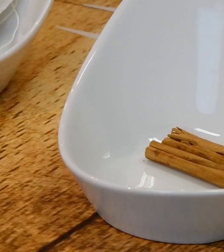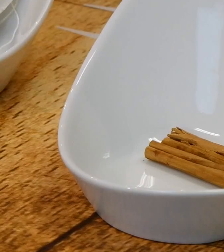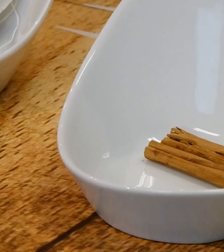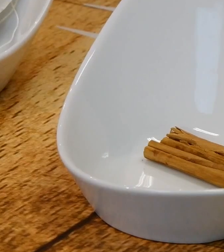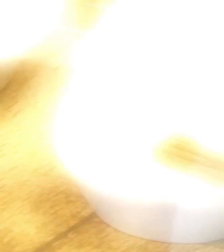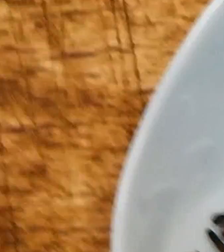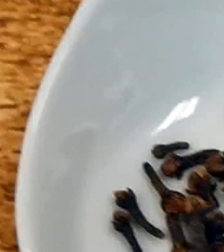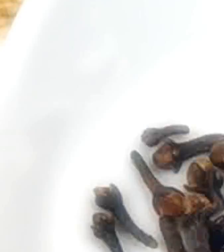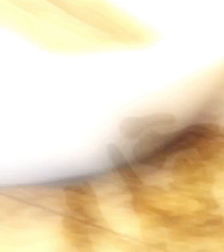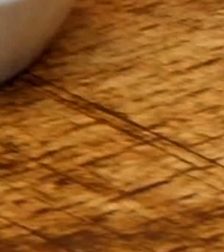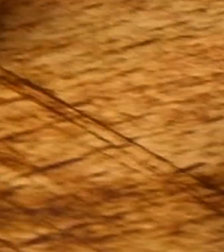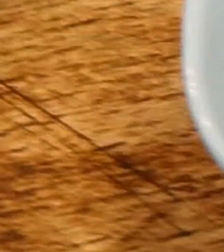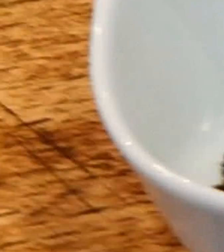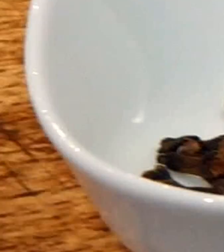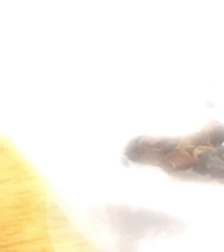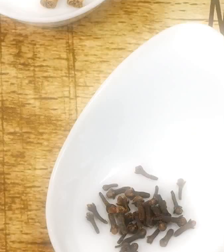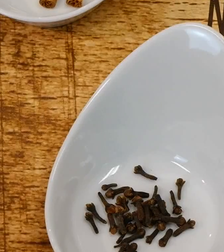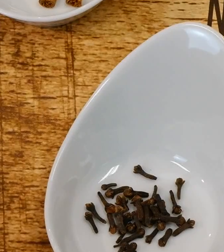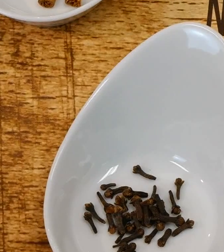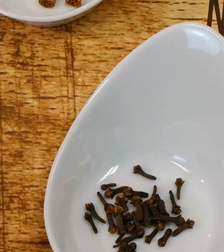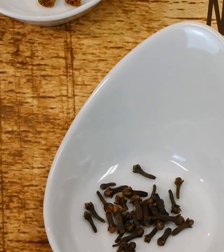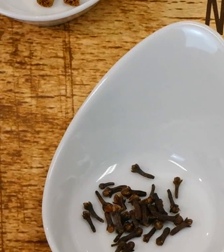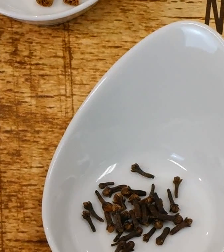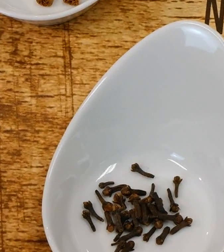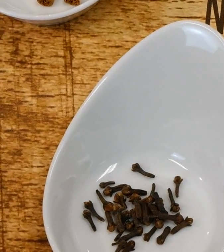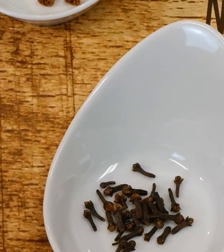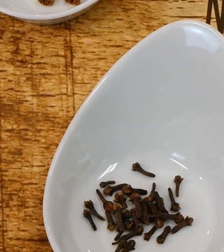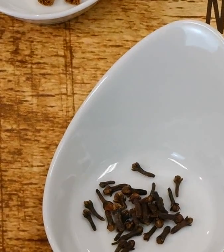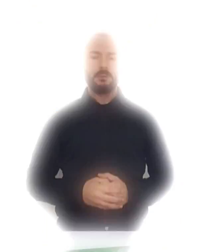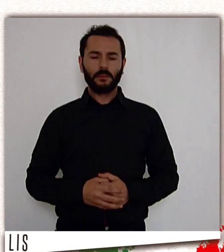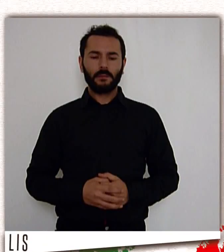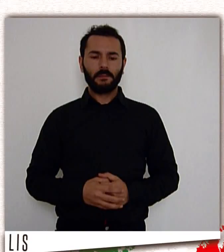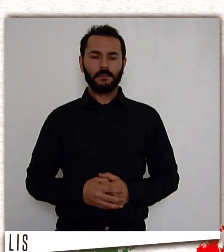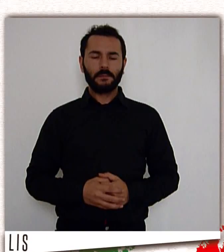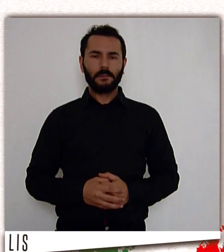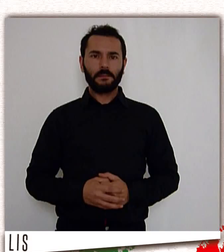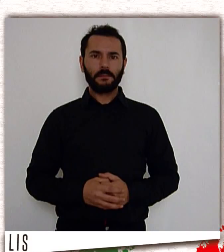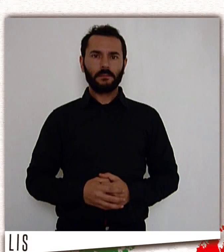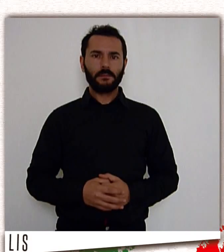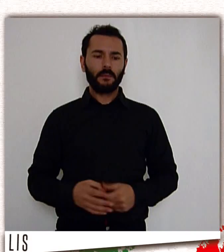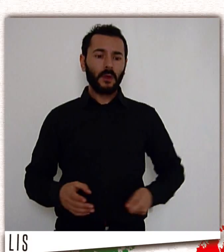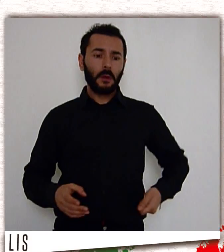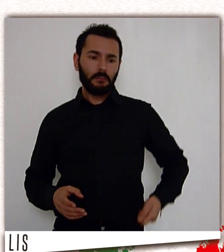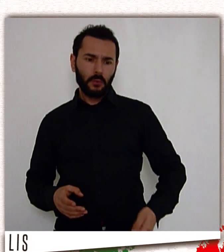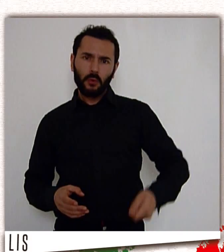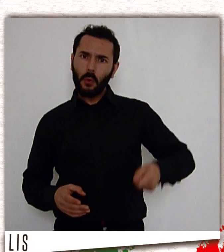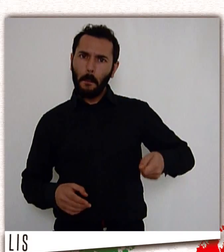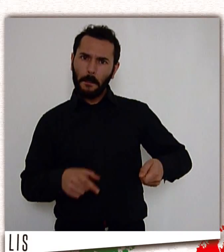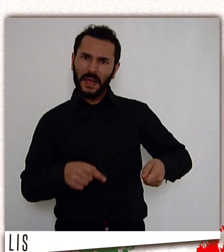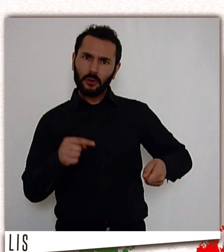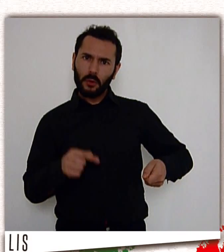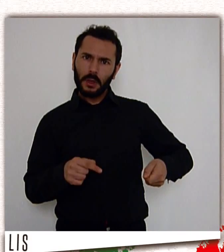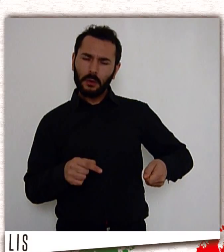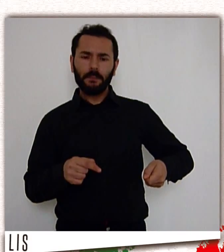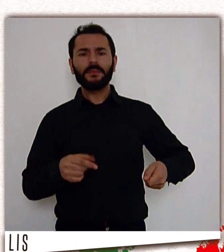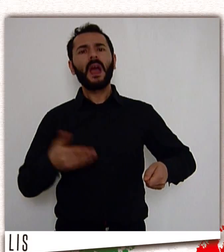e chiodi di garofano versate in un pentolino la crema di